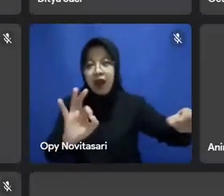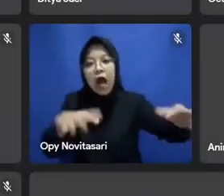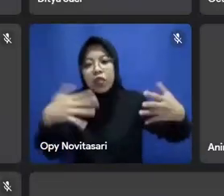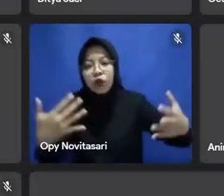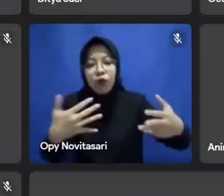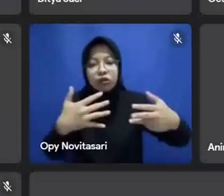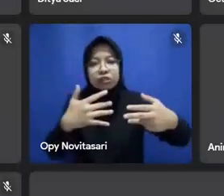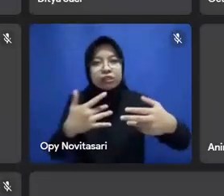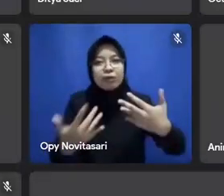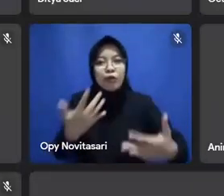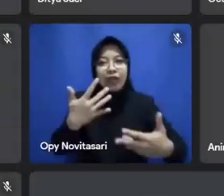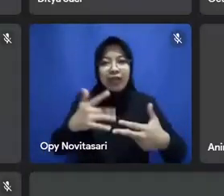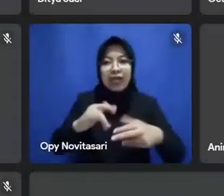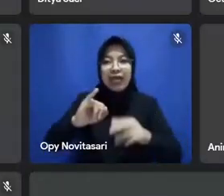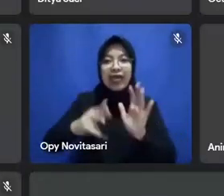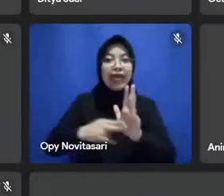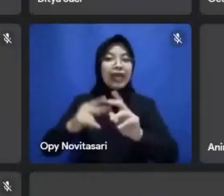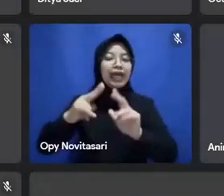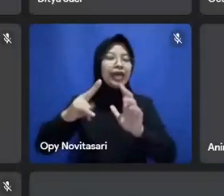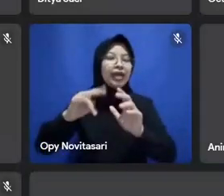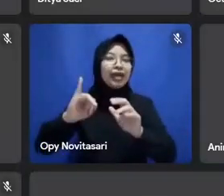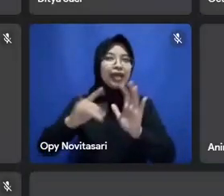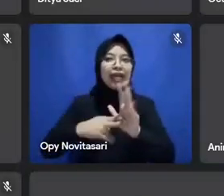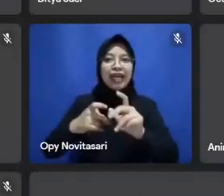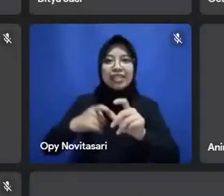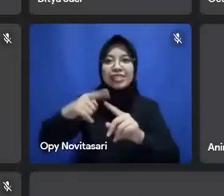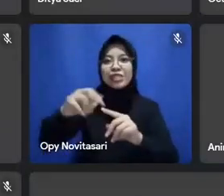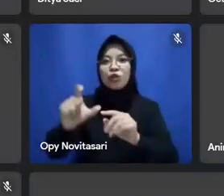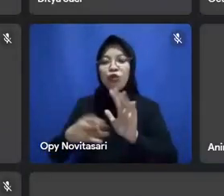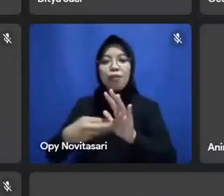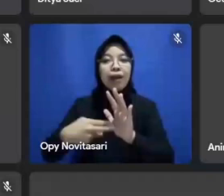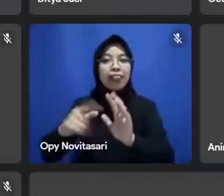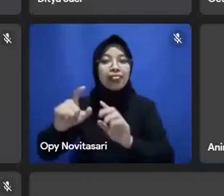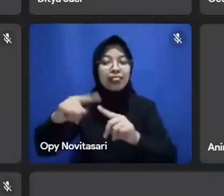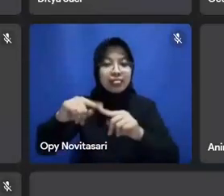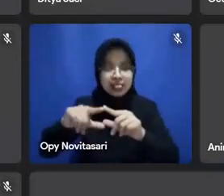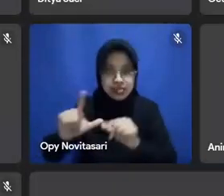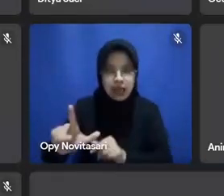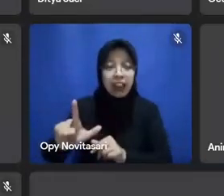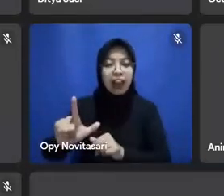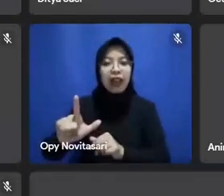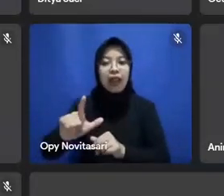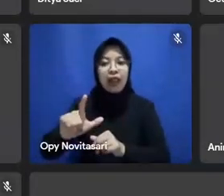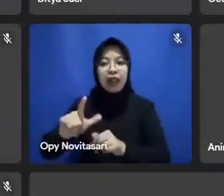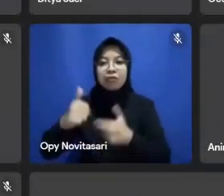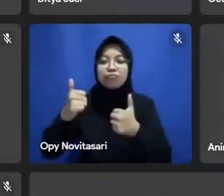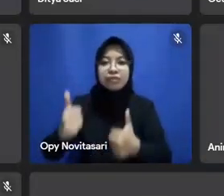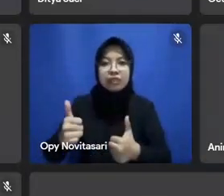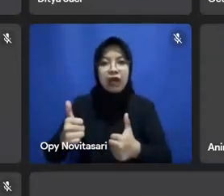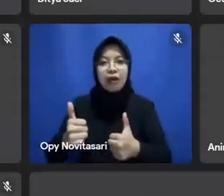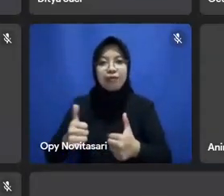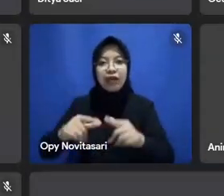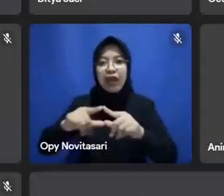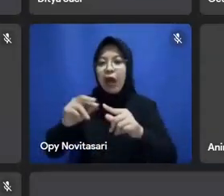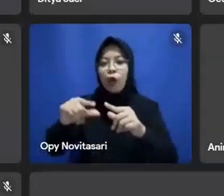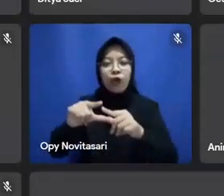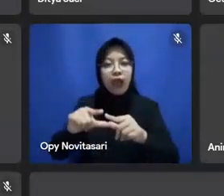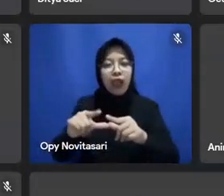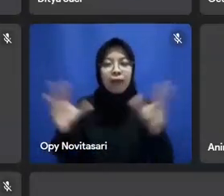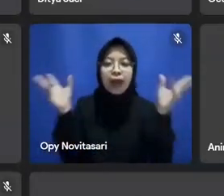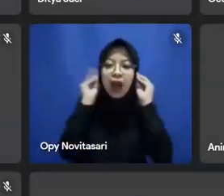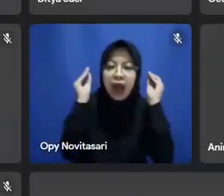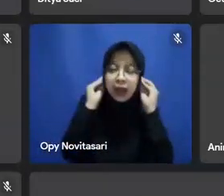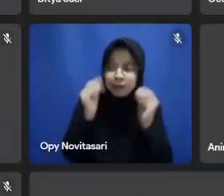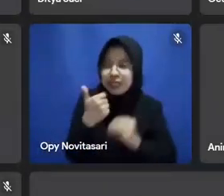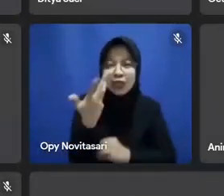kedua Apakah memang musik instrumental bisa berkontribusi untuk aural diversity Mas ya mungkin gitu